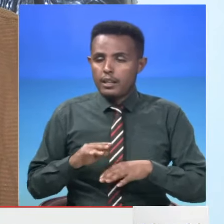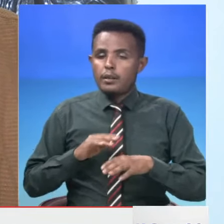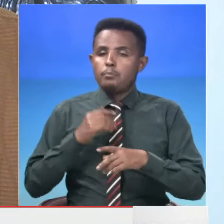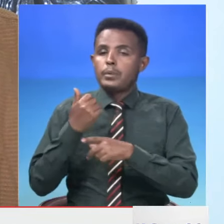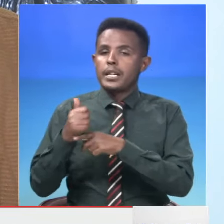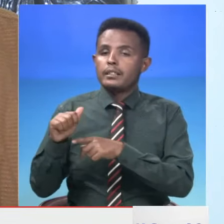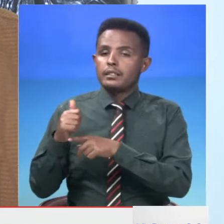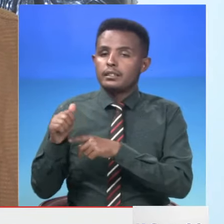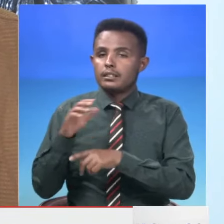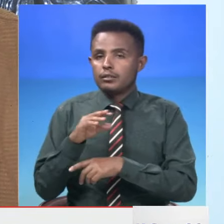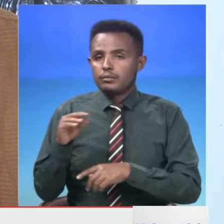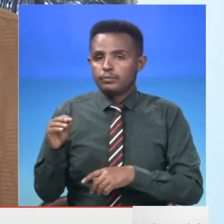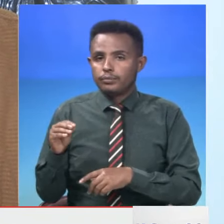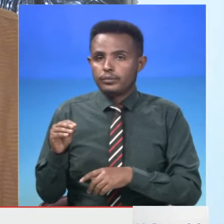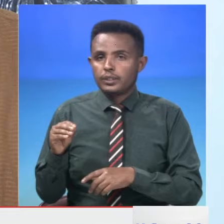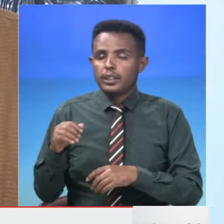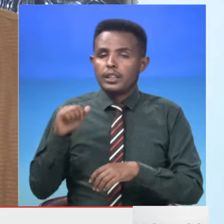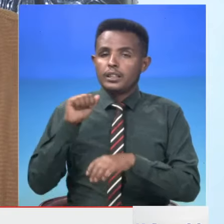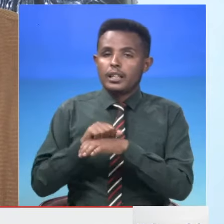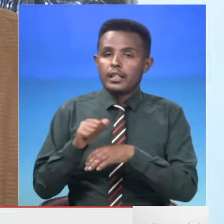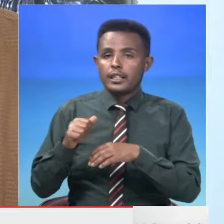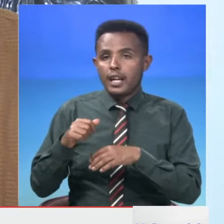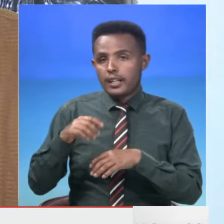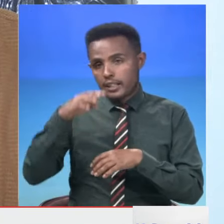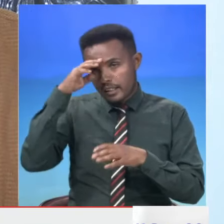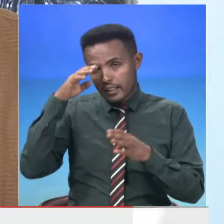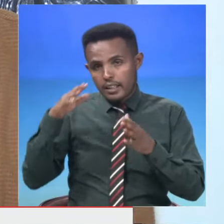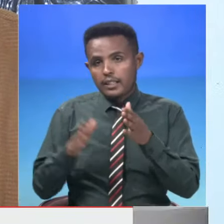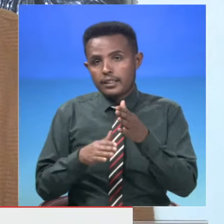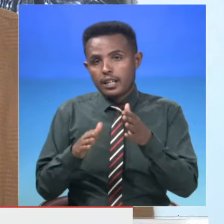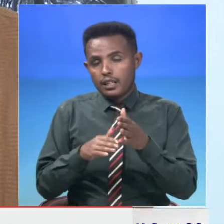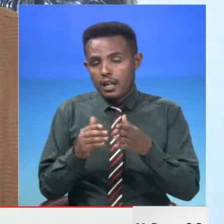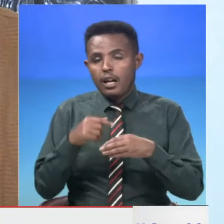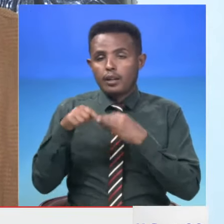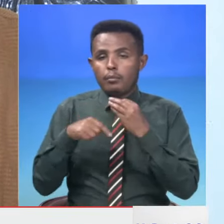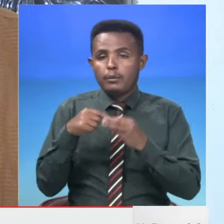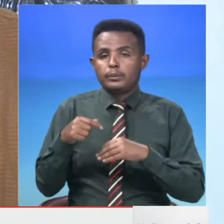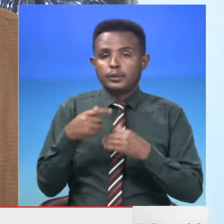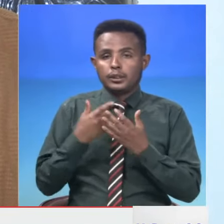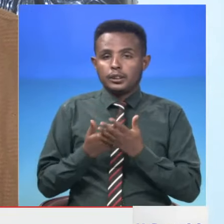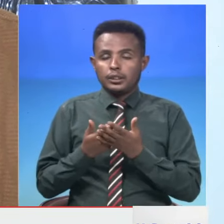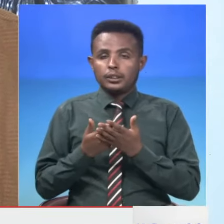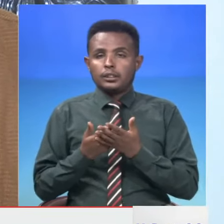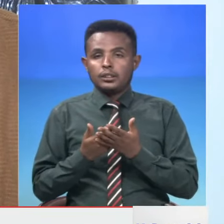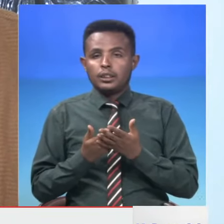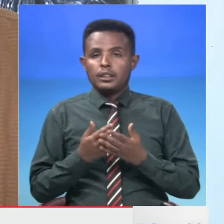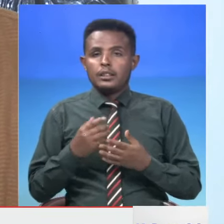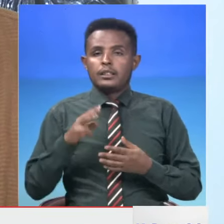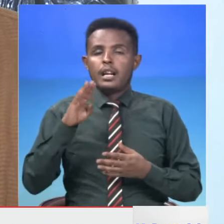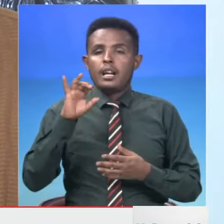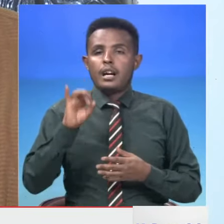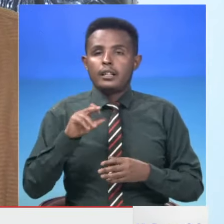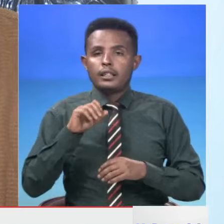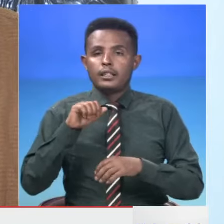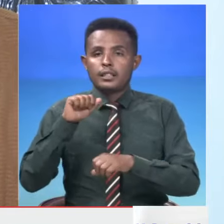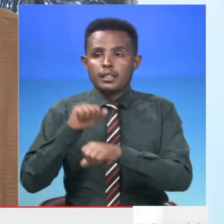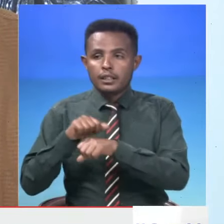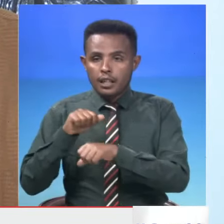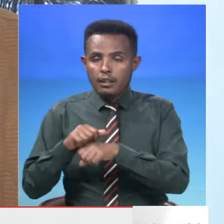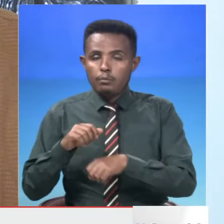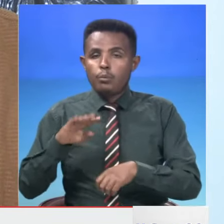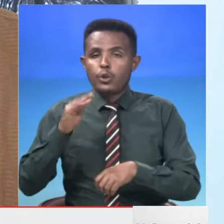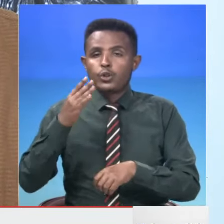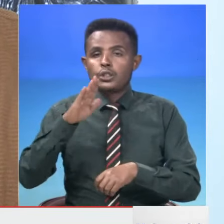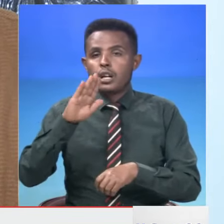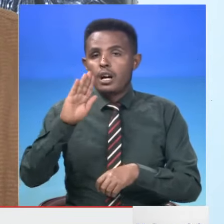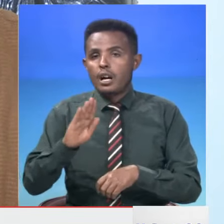እና የ ድንጋይ ከሰል በጥቆማ ደረጃ ስላለ እሱ እ ሰላ ድንጋይ ሞጃ እና ደራ